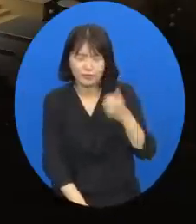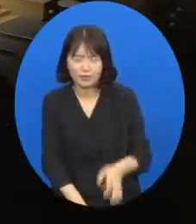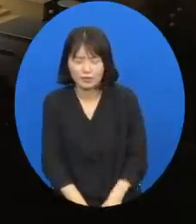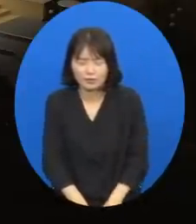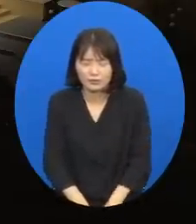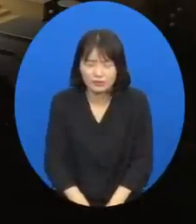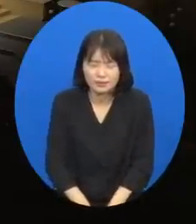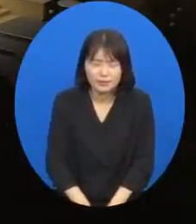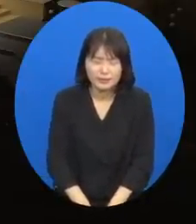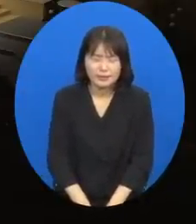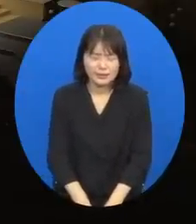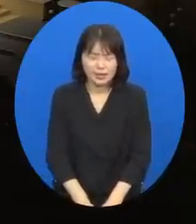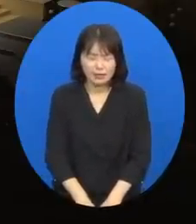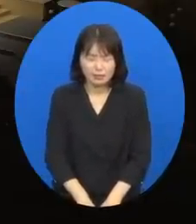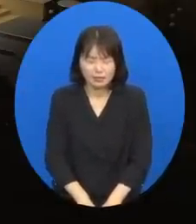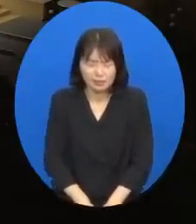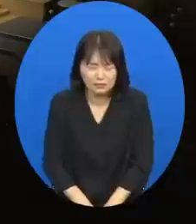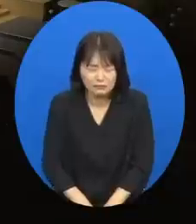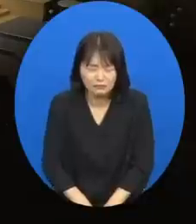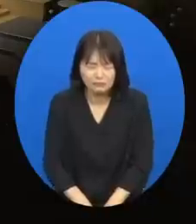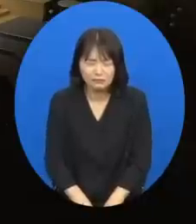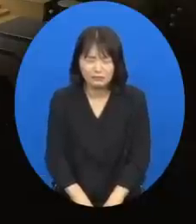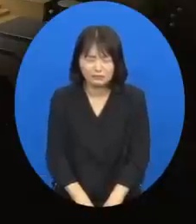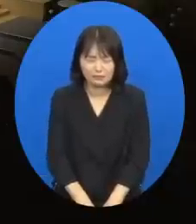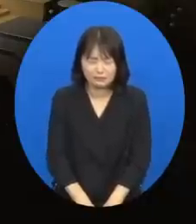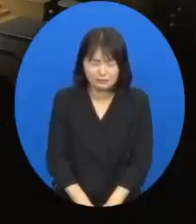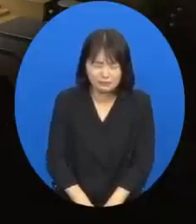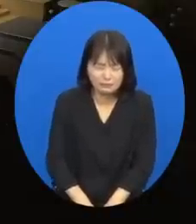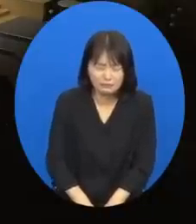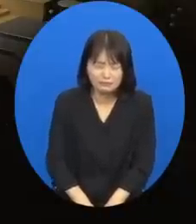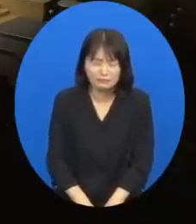너를 미워했던 걸면 얘깁니다